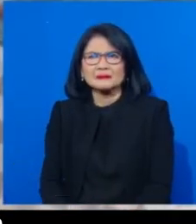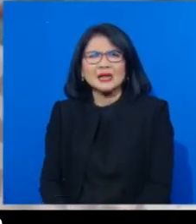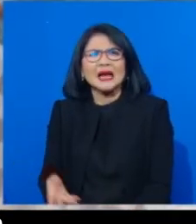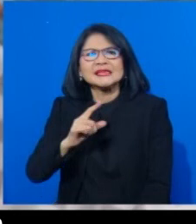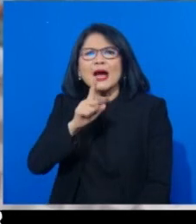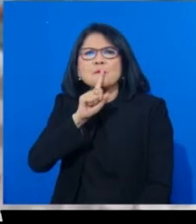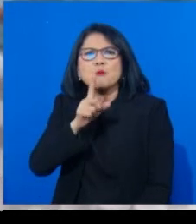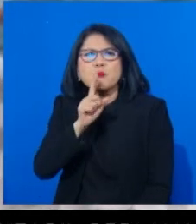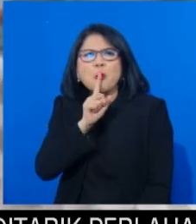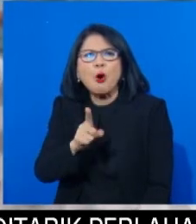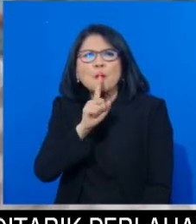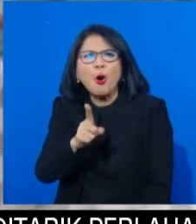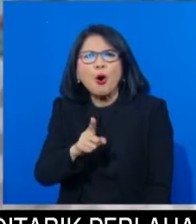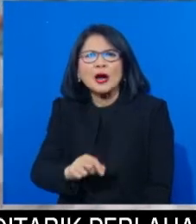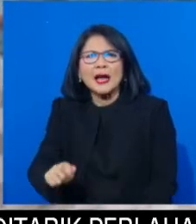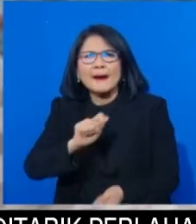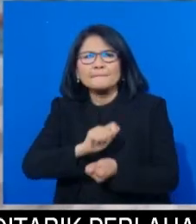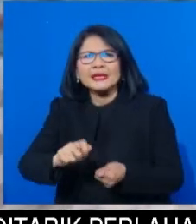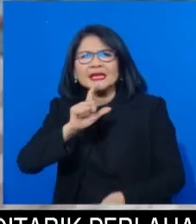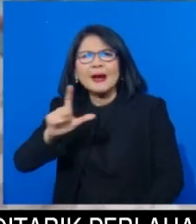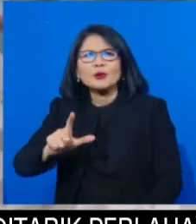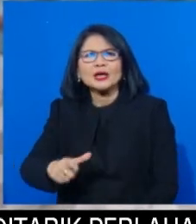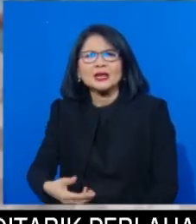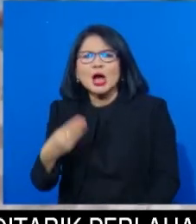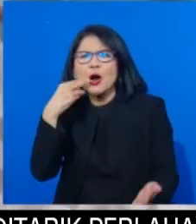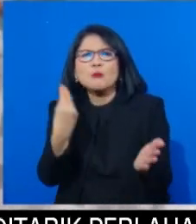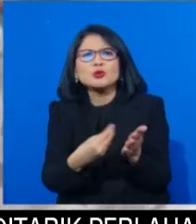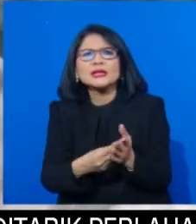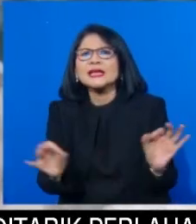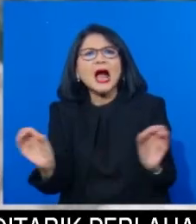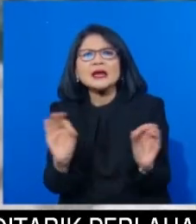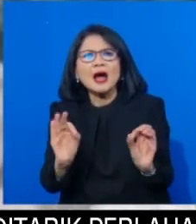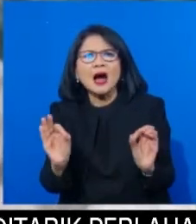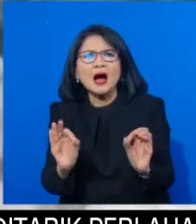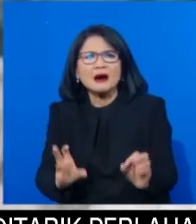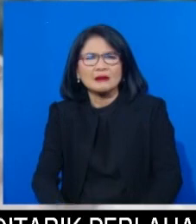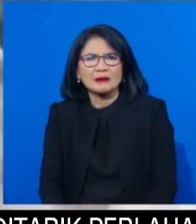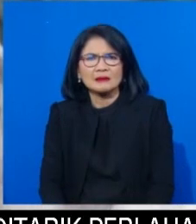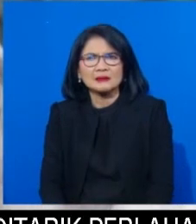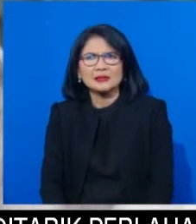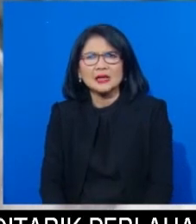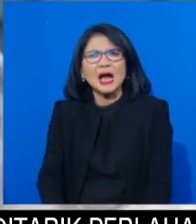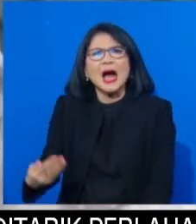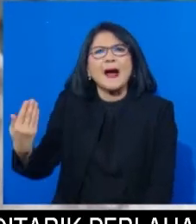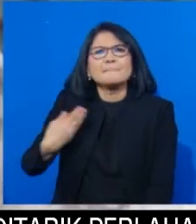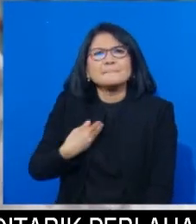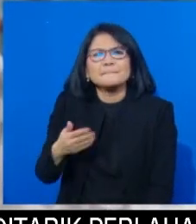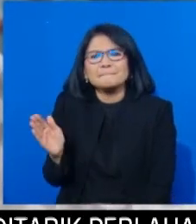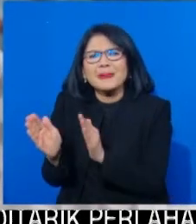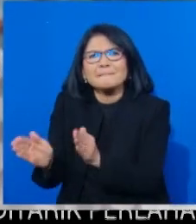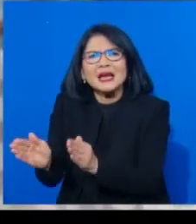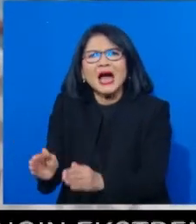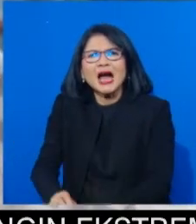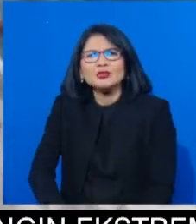begini. Bikin laporan polisi. Saya kan tidak ada bukti. Kalau memang benar-benar, pembelaan diri itu